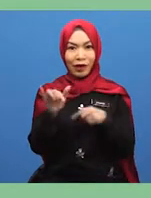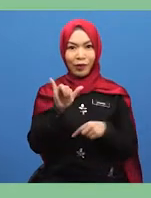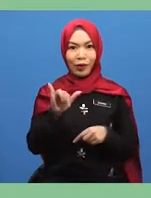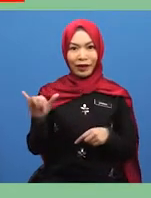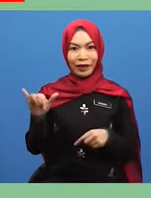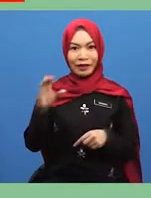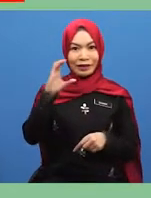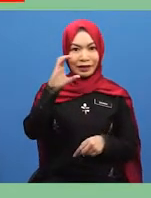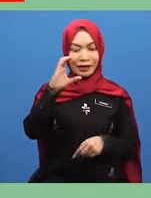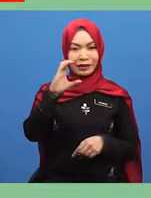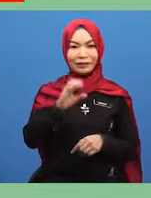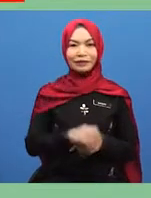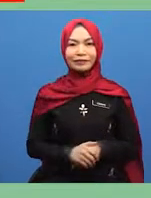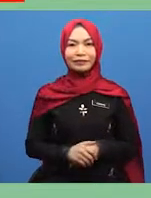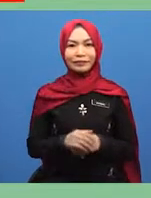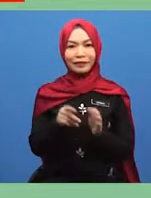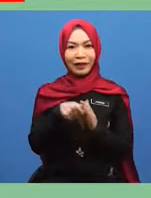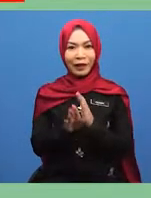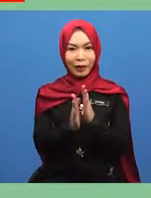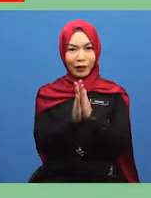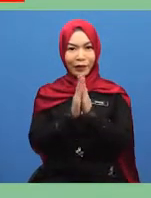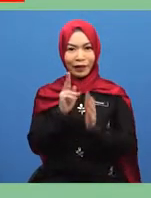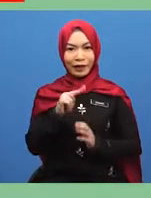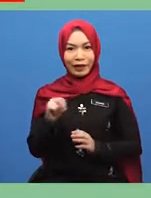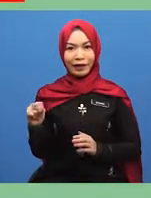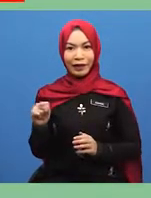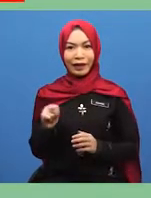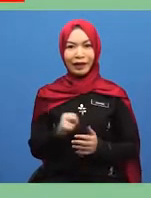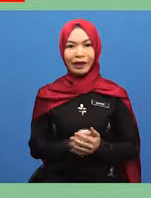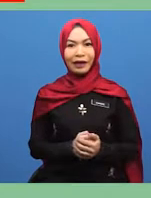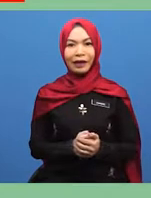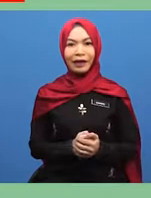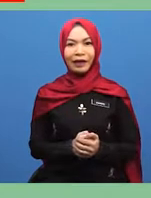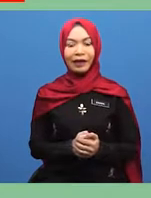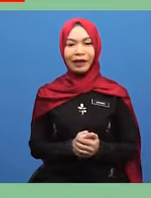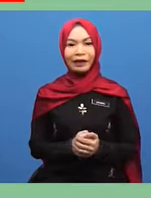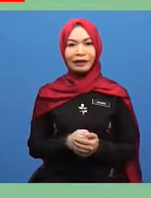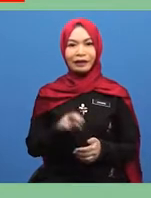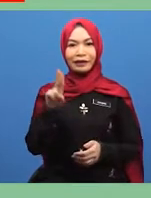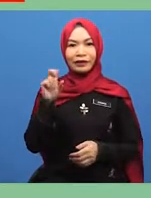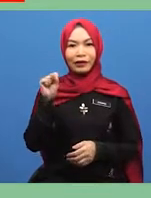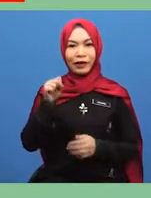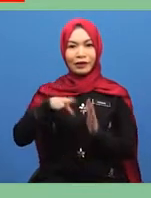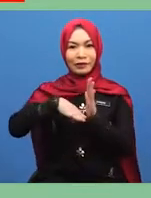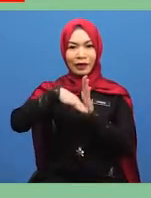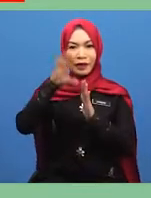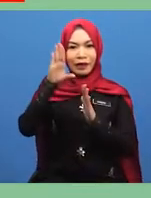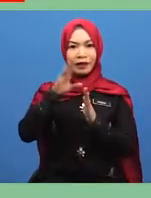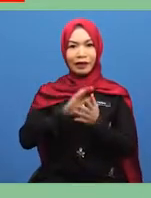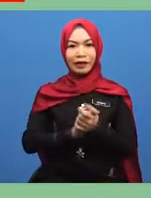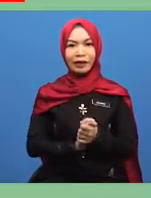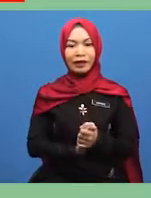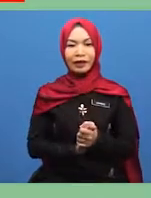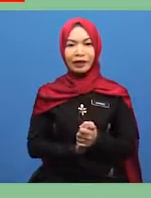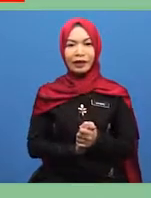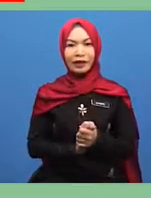Jawapannya adalah C. Permintaan rakyat Amerika Syarikat terhadap ekspor Malaysia meningkat. Ini